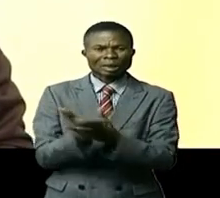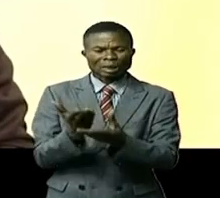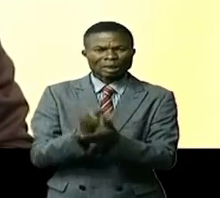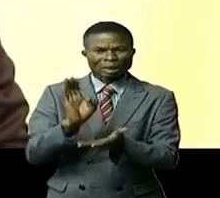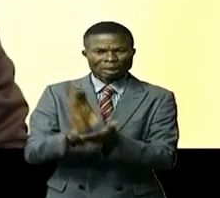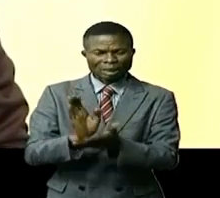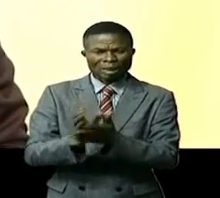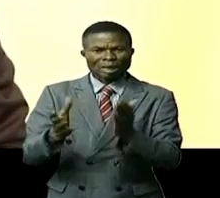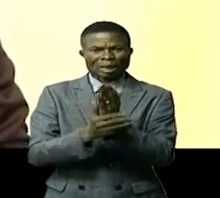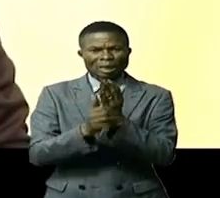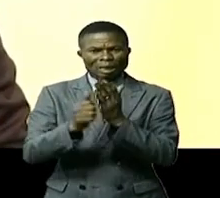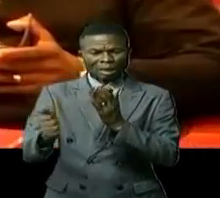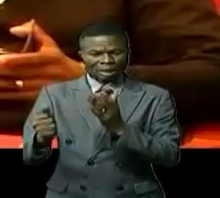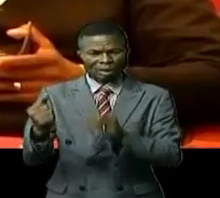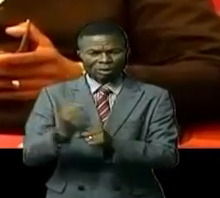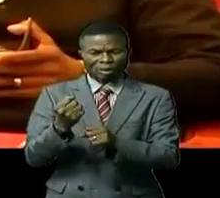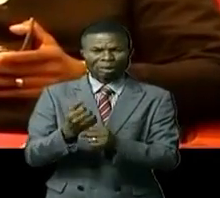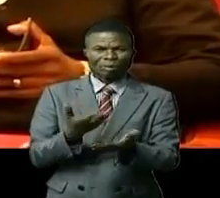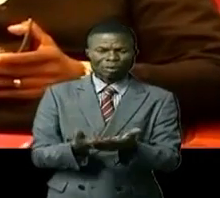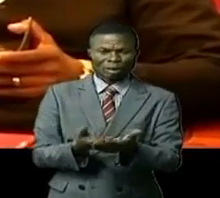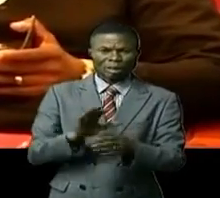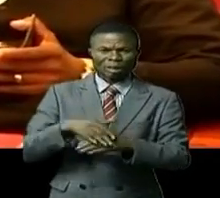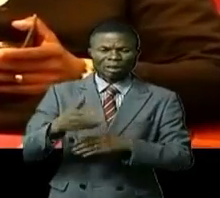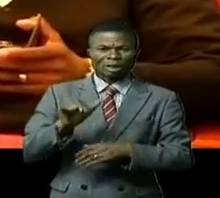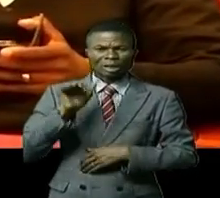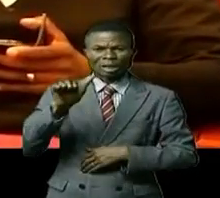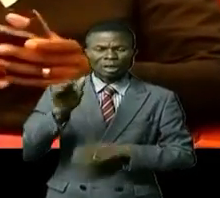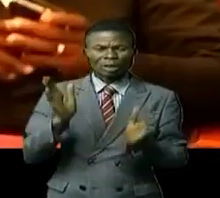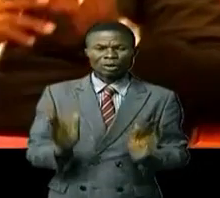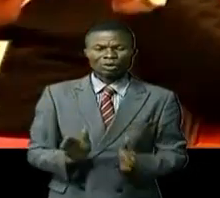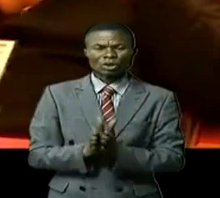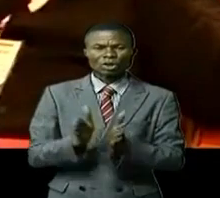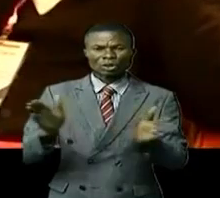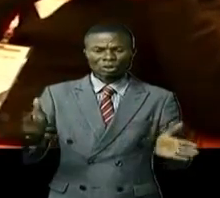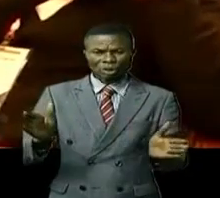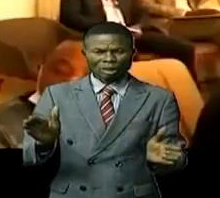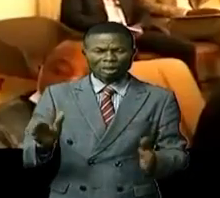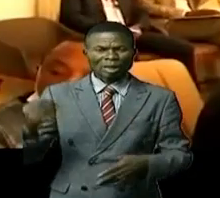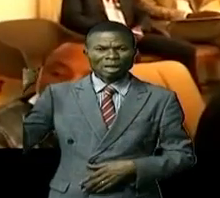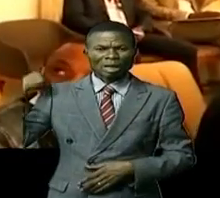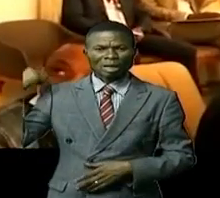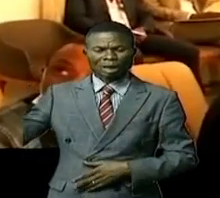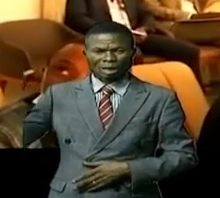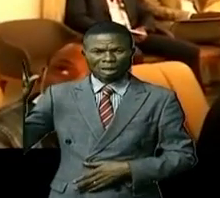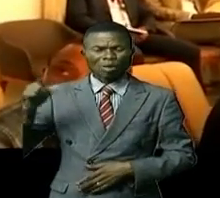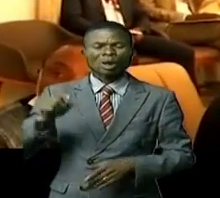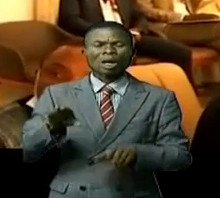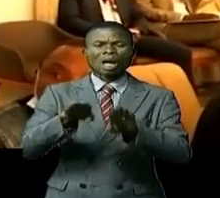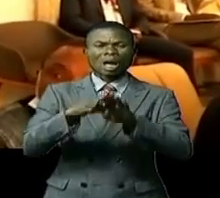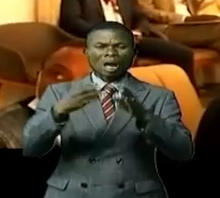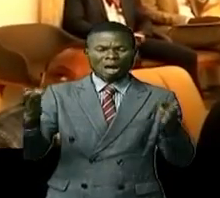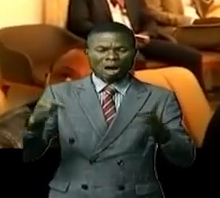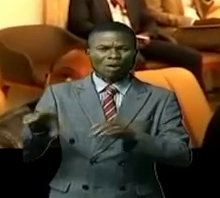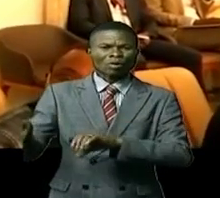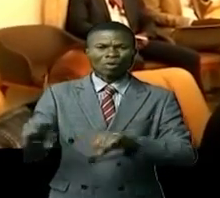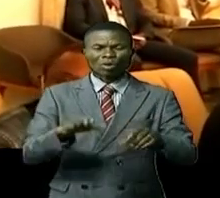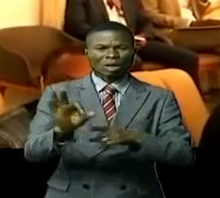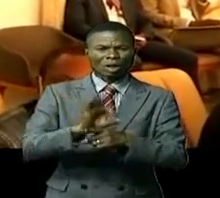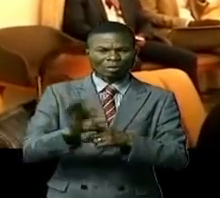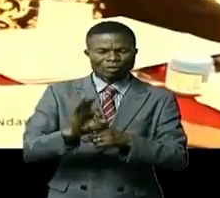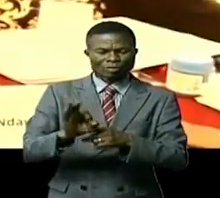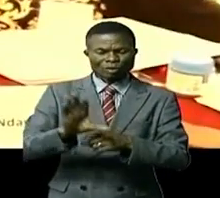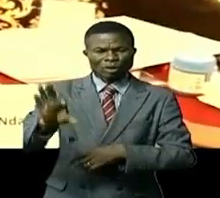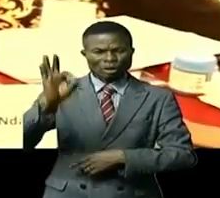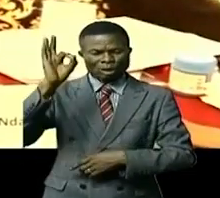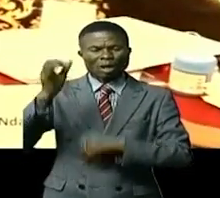qualité de ces données. Ensuite, le directeur général Gabriel Loubiba a ouvert cette session tout en exhortant les agents qui visent à